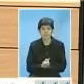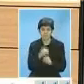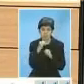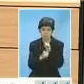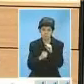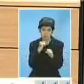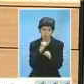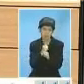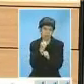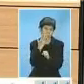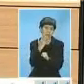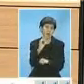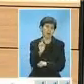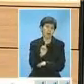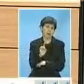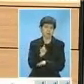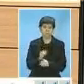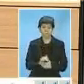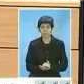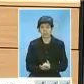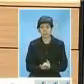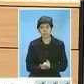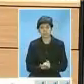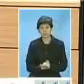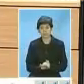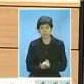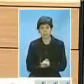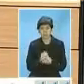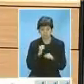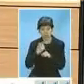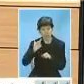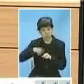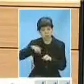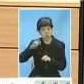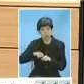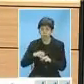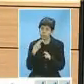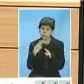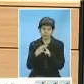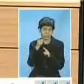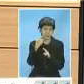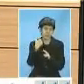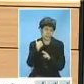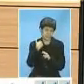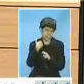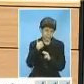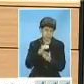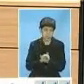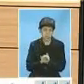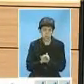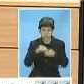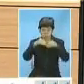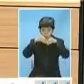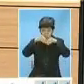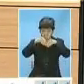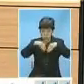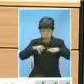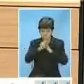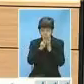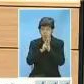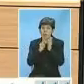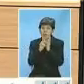5ปีมานี่เป็นยังไงครับภาพลักษณ์ต่อตุลาการนี่เสียหายมากโครงสร้างรัฐธรรมนูญ